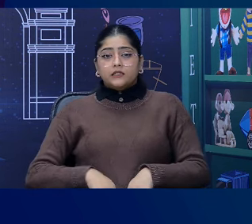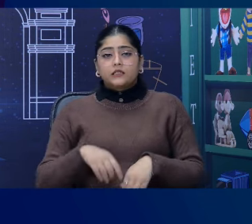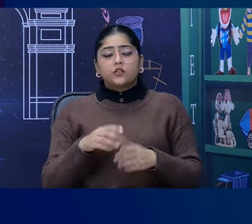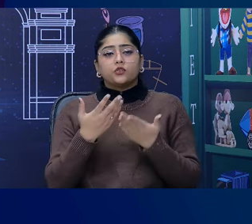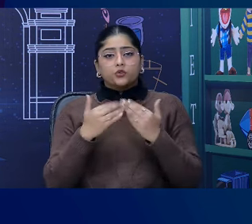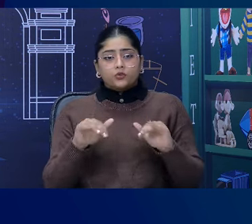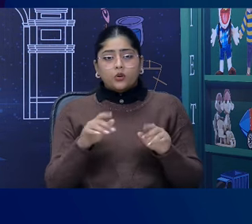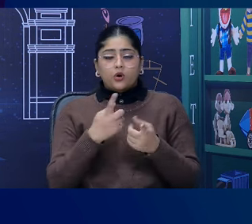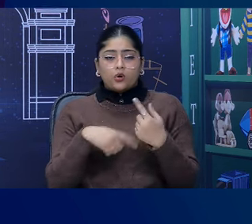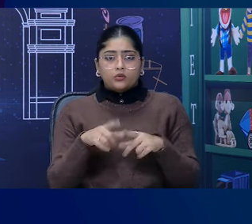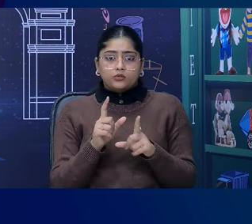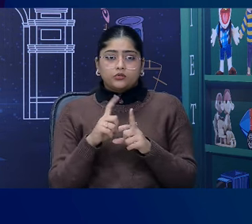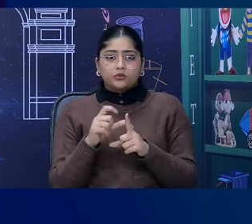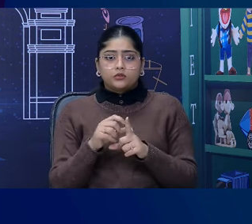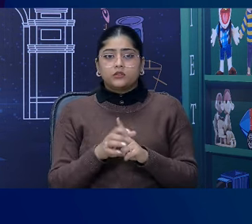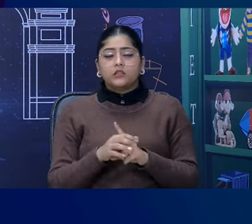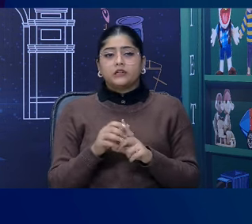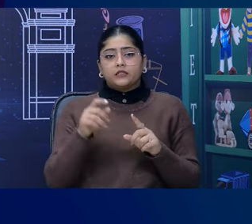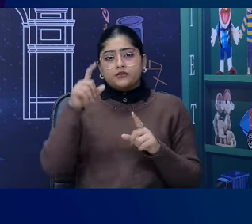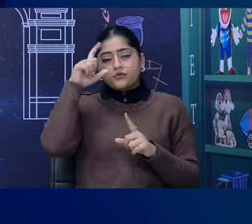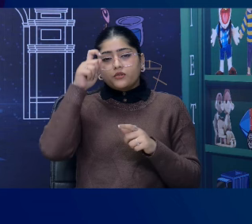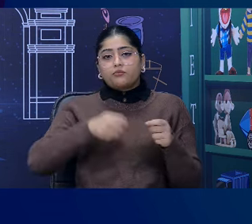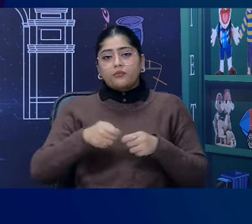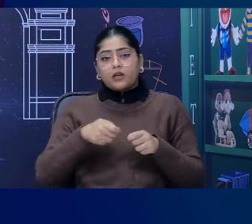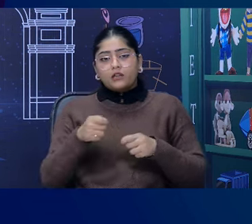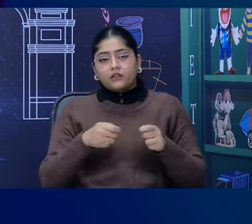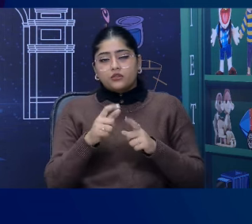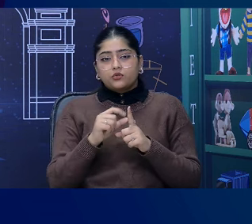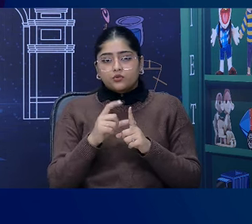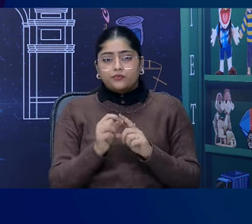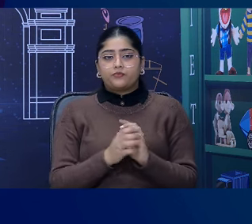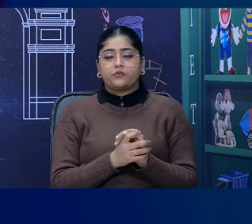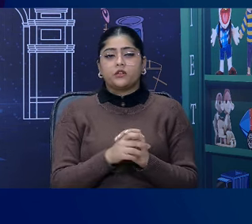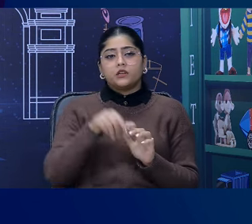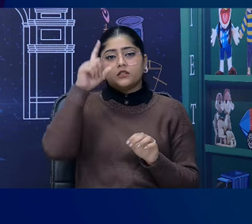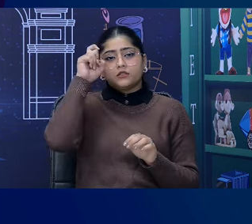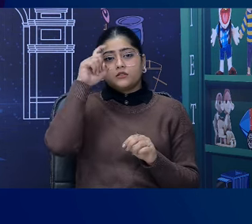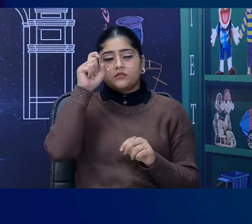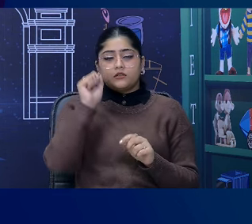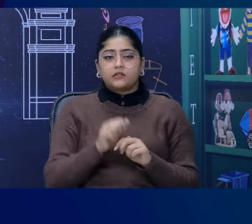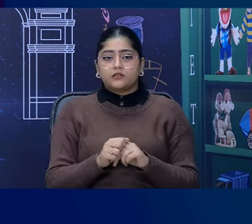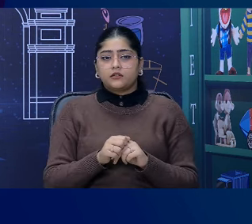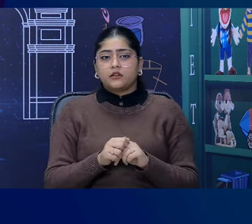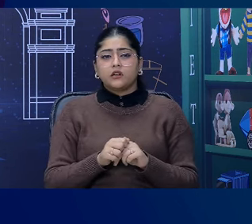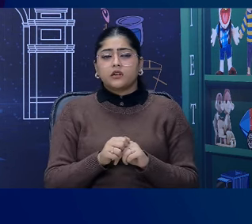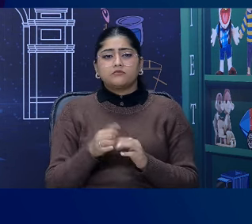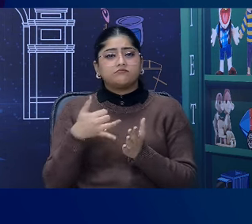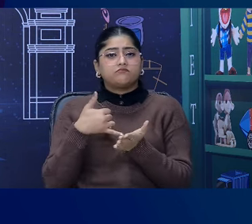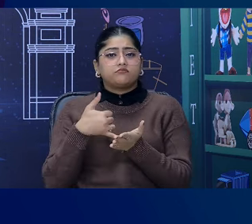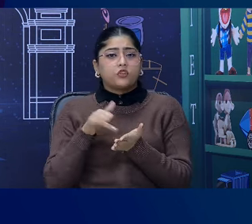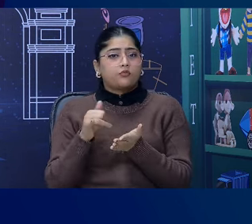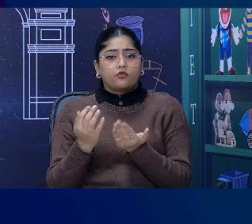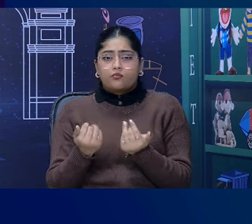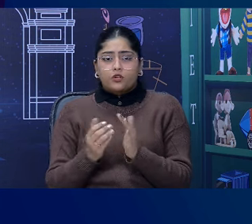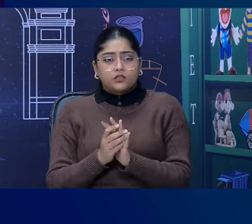को प्रेरणा लेनी है ताकि आप स्ट्रेस से डील कर पाए उसे मैनेज कर पाए स्ट्रेस आप मैम हम रिमूव नहीं कर सकते अपनी लाइफ